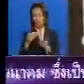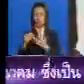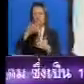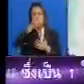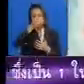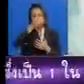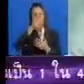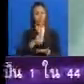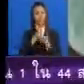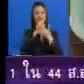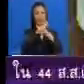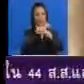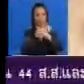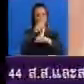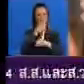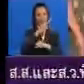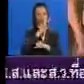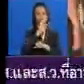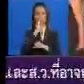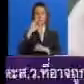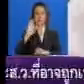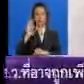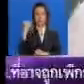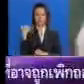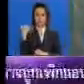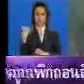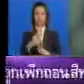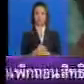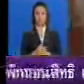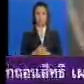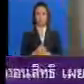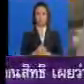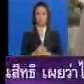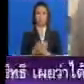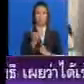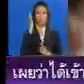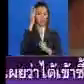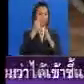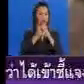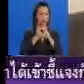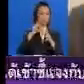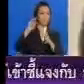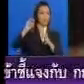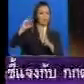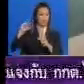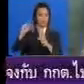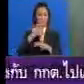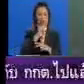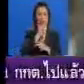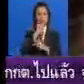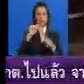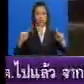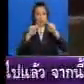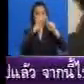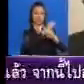การควบคุมการแพร่ระบาดของโรคไข้หวัดใหญ่สายพันธุ์ใหม่ทางด้านของนายมานิตนพอมรบดีรัฐมนตรีช่วยว่าการกระทรวงสาธารณ